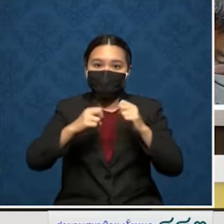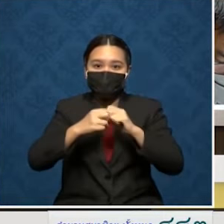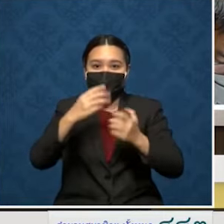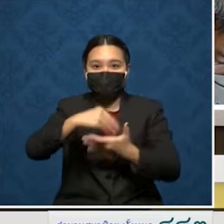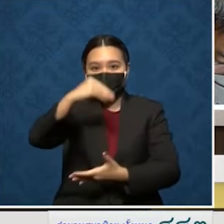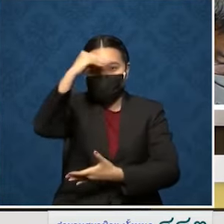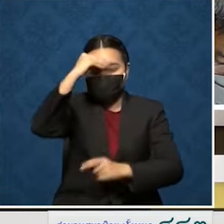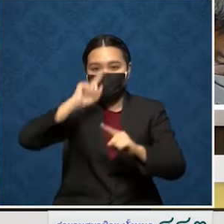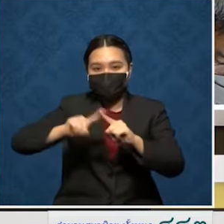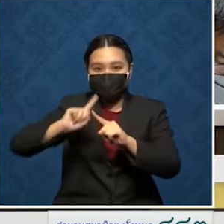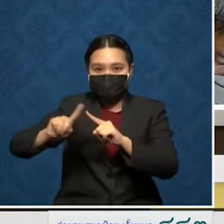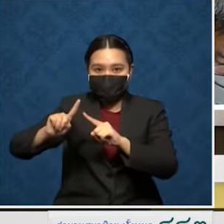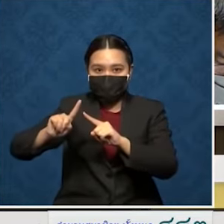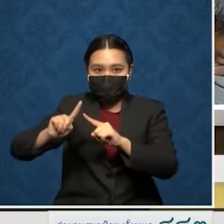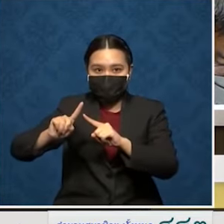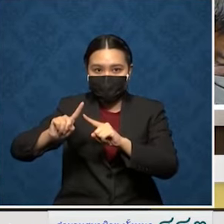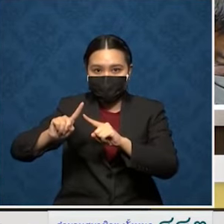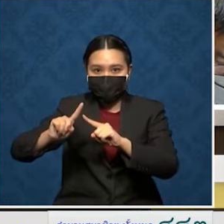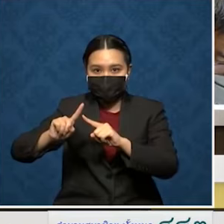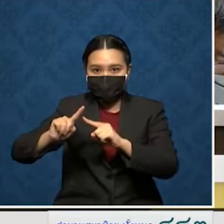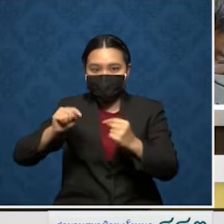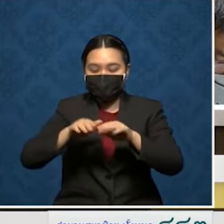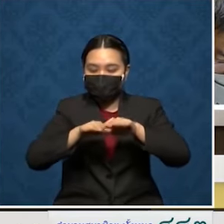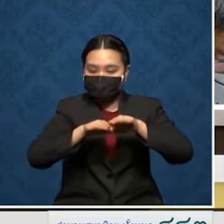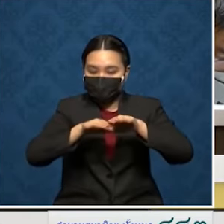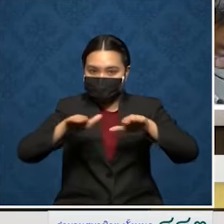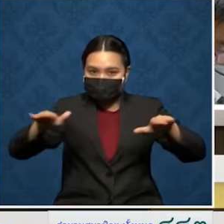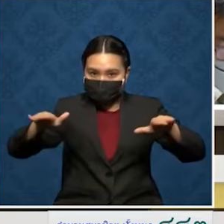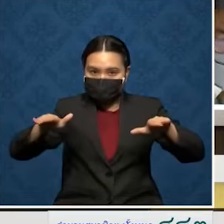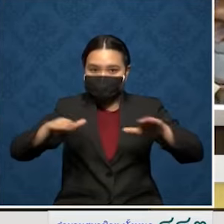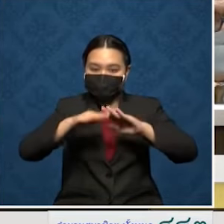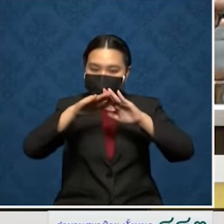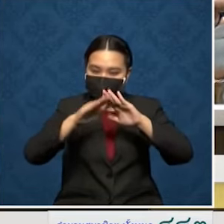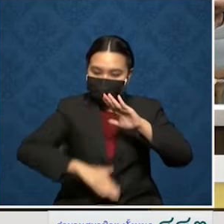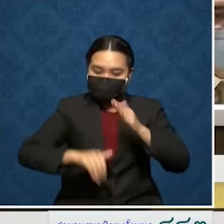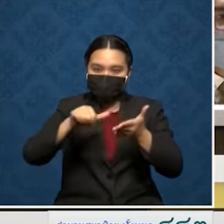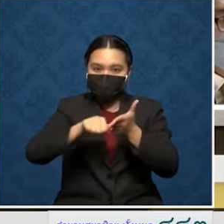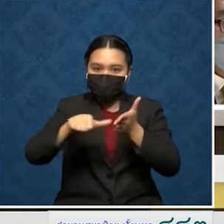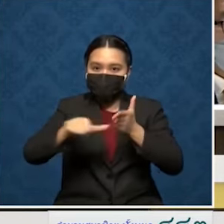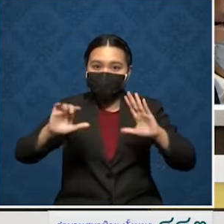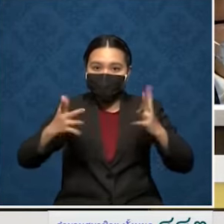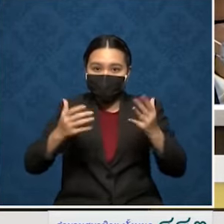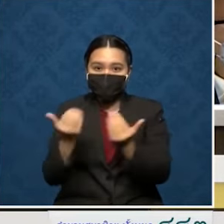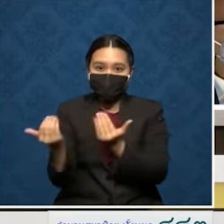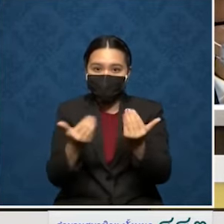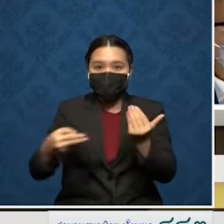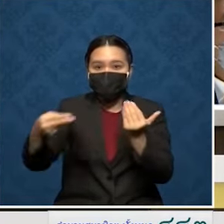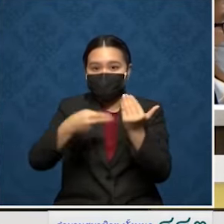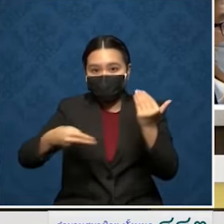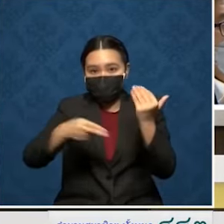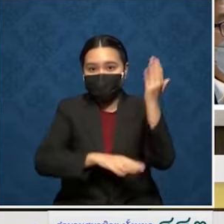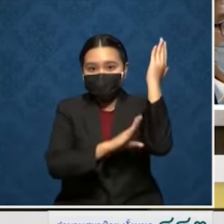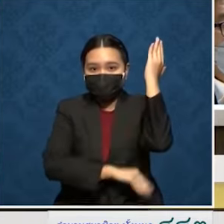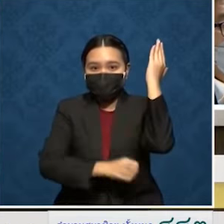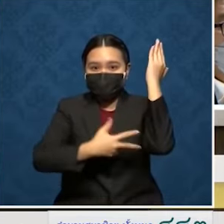าที่มันต่ำกว่ามาตรฐานพี่น้องลูกหลานคน3จังหวัดชายแดนภาคใต้